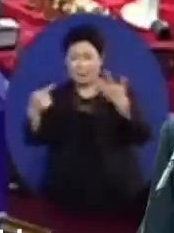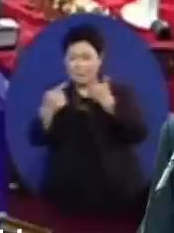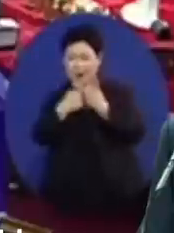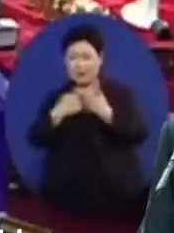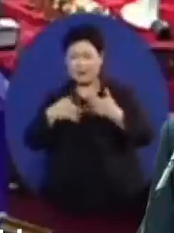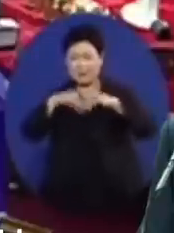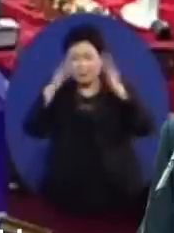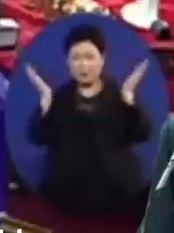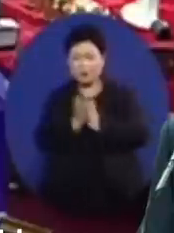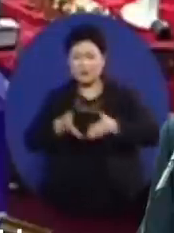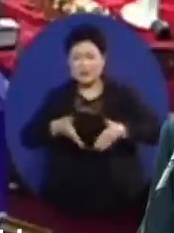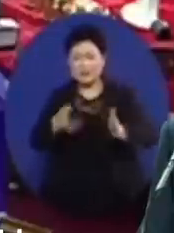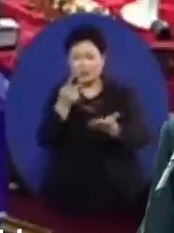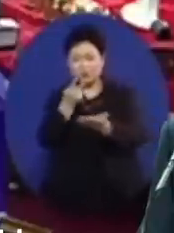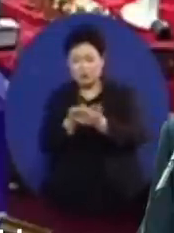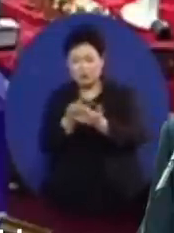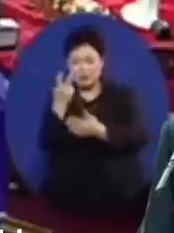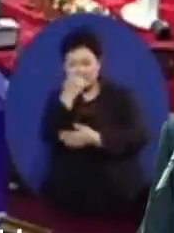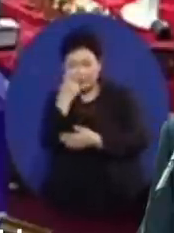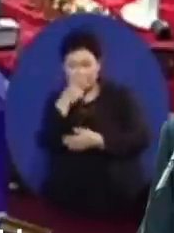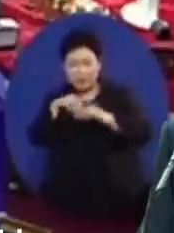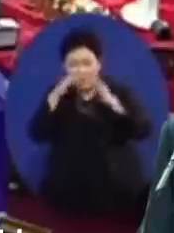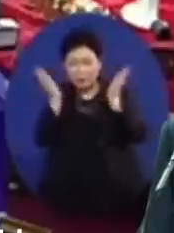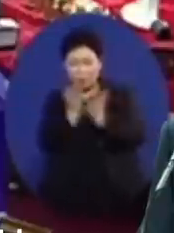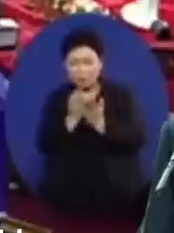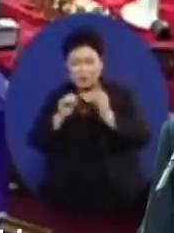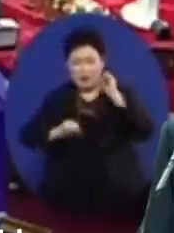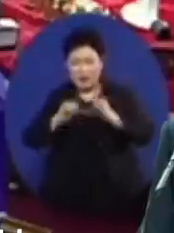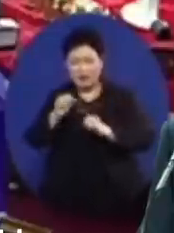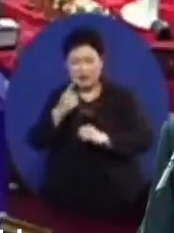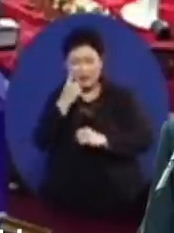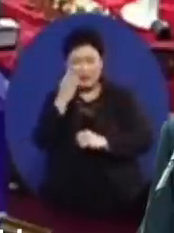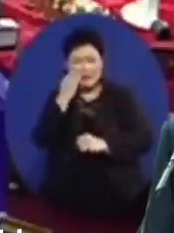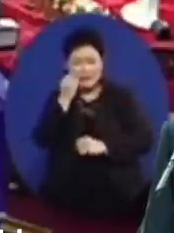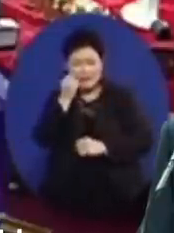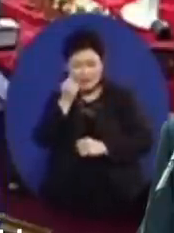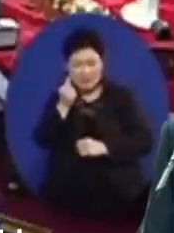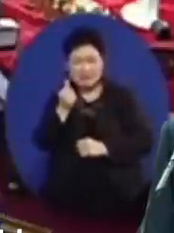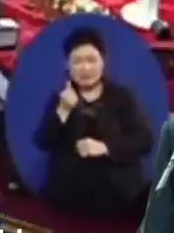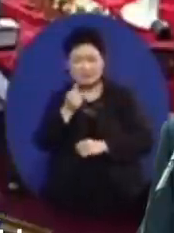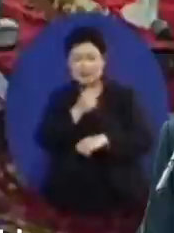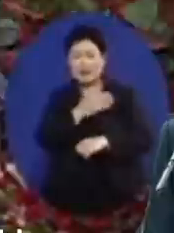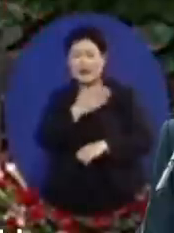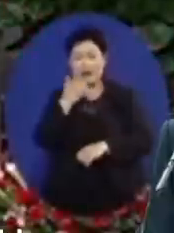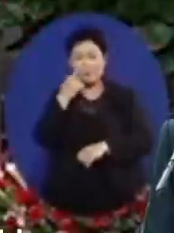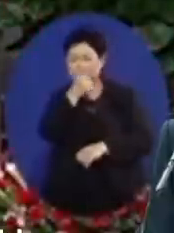길과 내가 눕는 것을 살펴보셨으며 나의 모든 행위를 익히 아신다고 말했습니다.